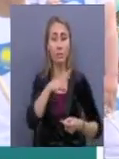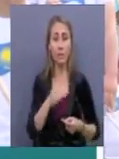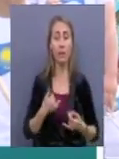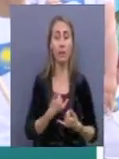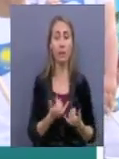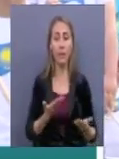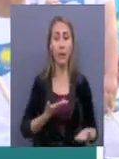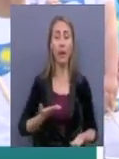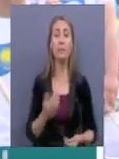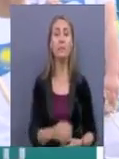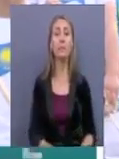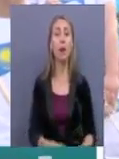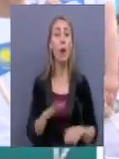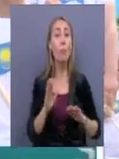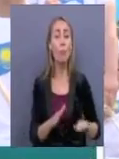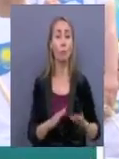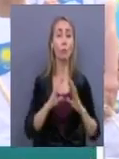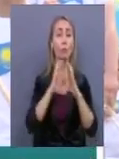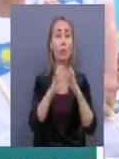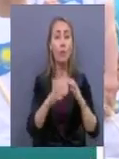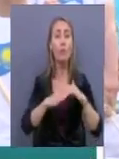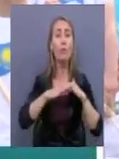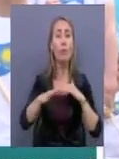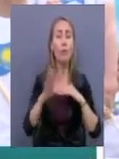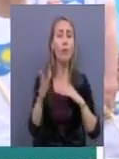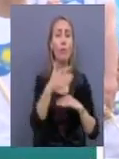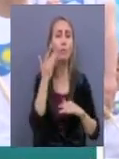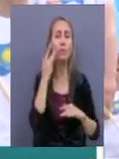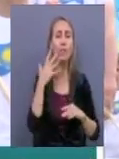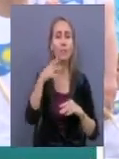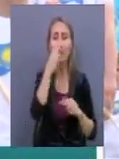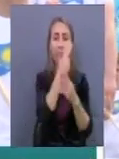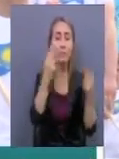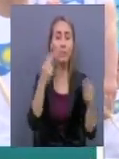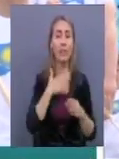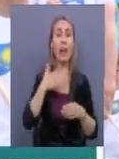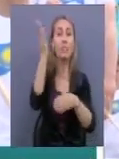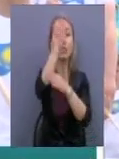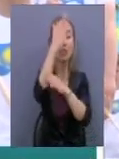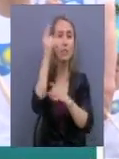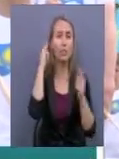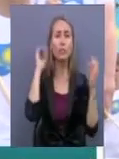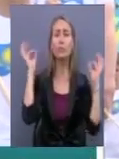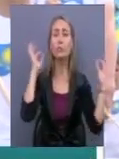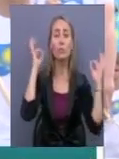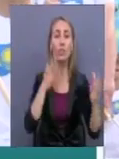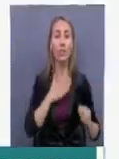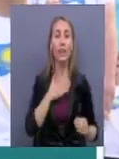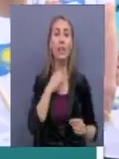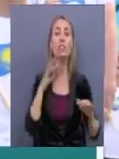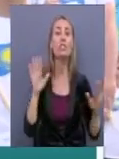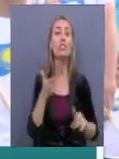Және жастардың атынан сіздерді бүгінгі рәміздер күнімен шын жүректен құттықтап, сіздерге зор денсаулық, мол бақыт, қажымас қайрат тілегім